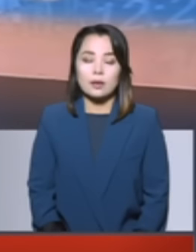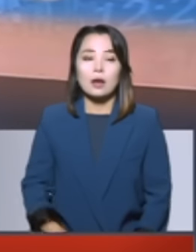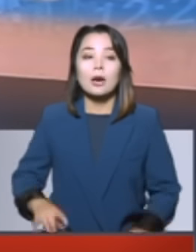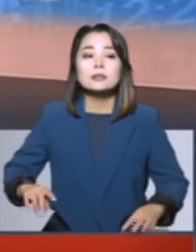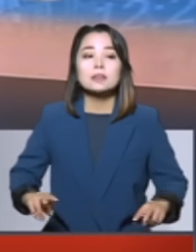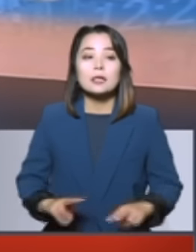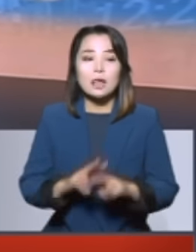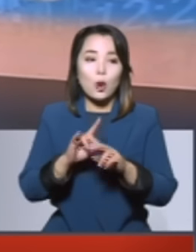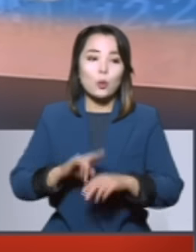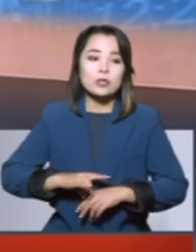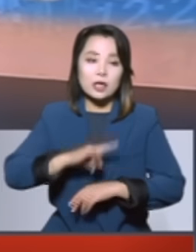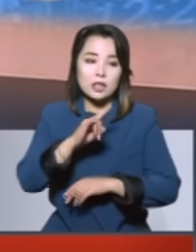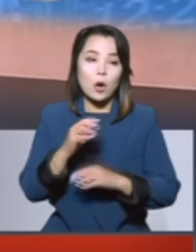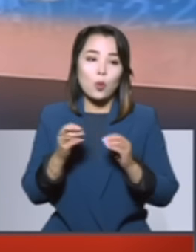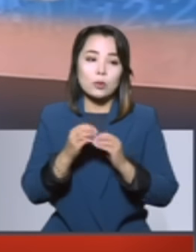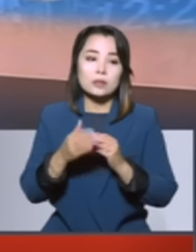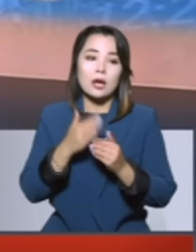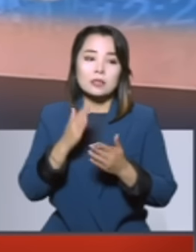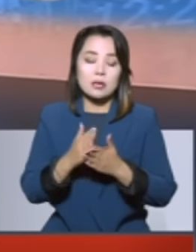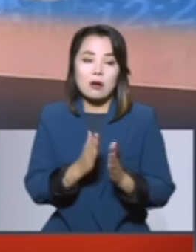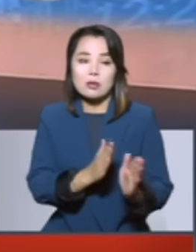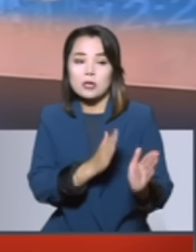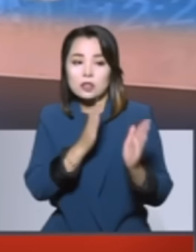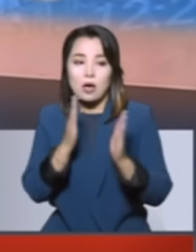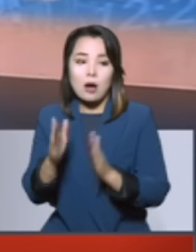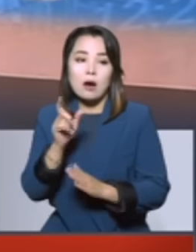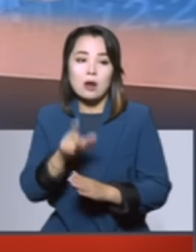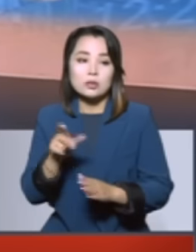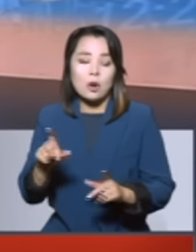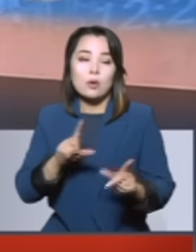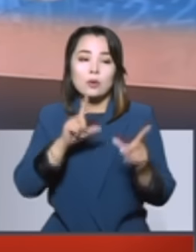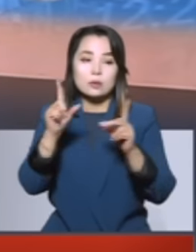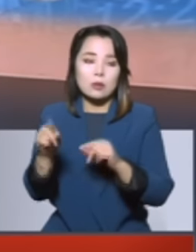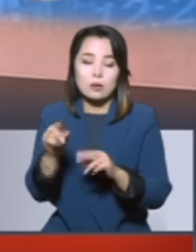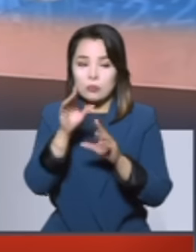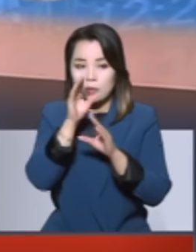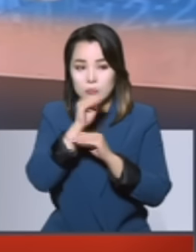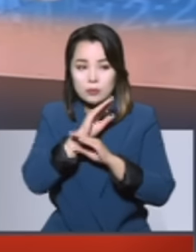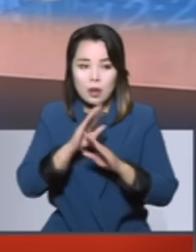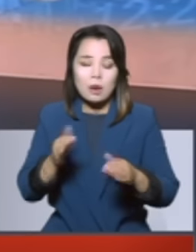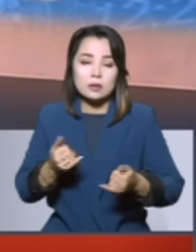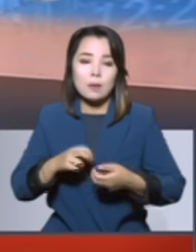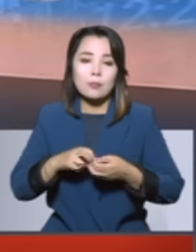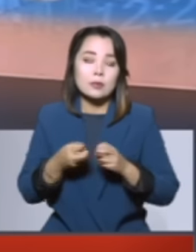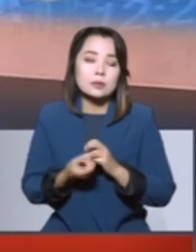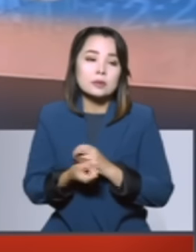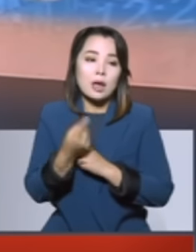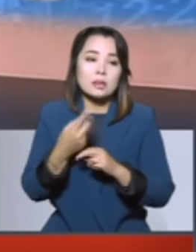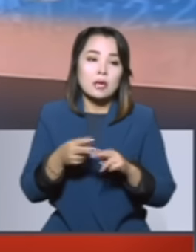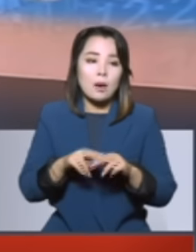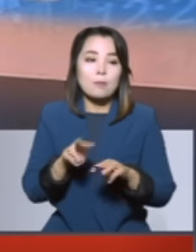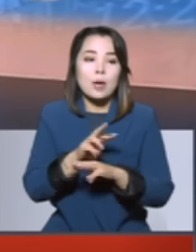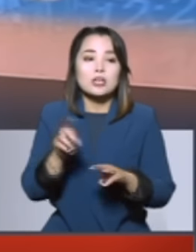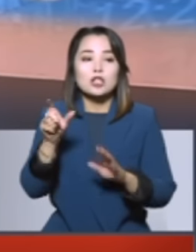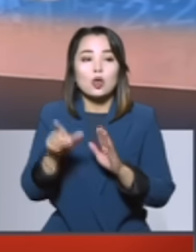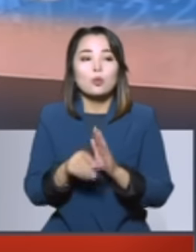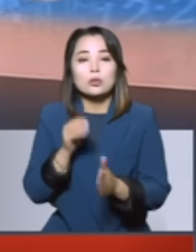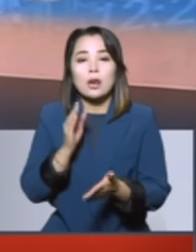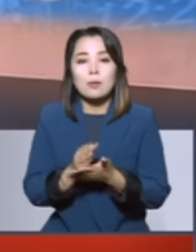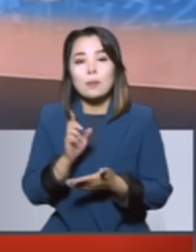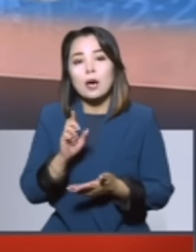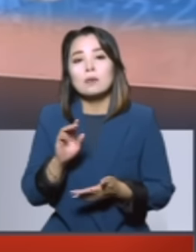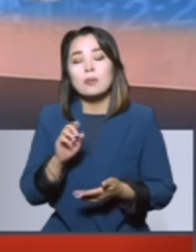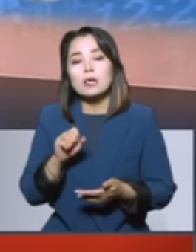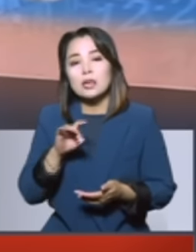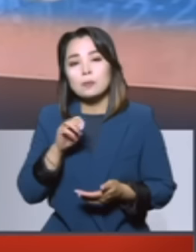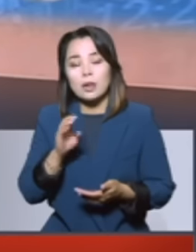Астана әуежайында бүгін 10-нан астам рейс кешігіп, жолаушылар жолынан қалды. Келеңсіздікке тап болғандардың қатарында мәжіліс депутаты Бақытжан